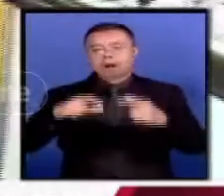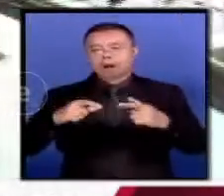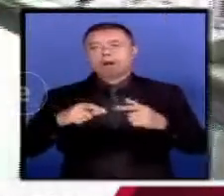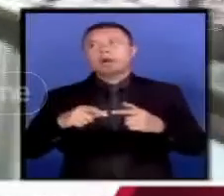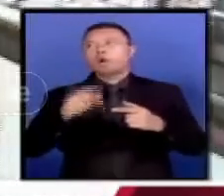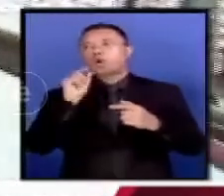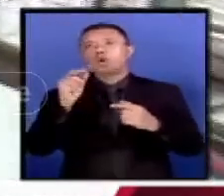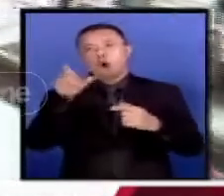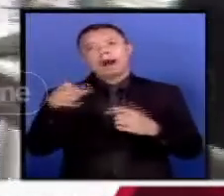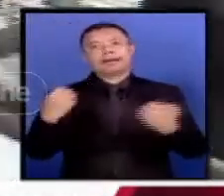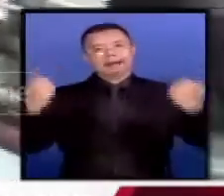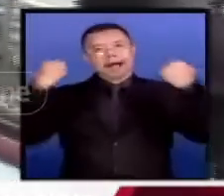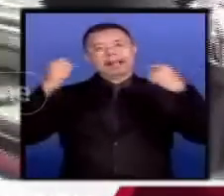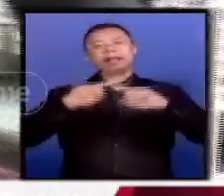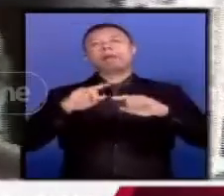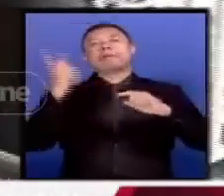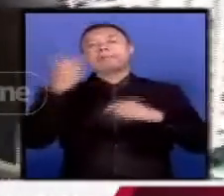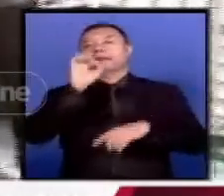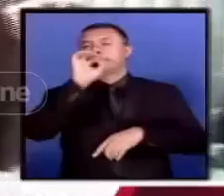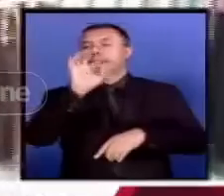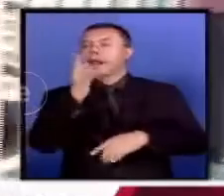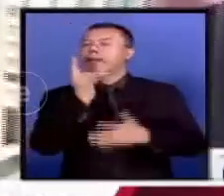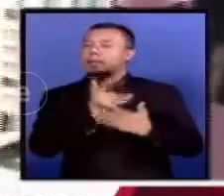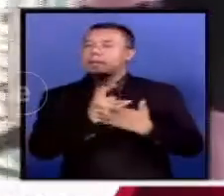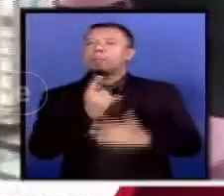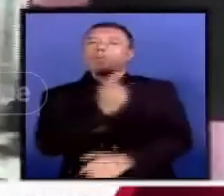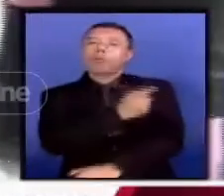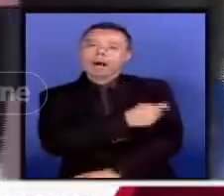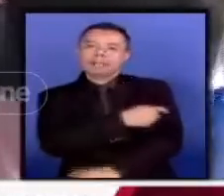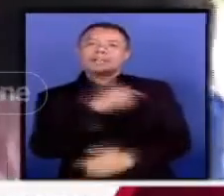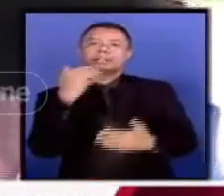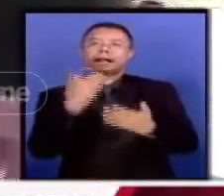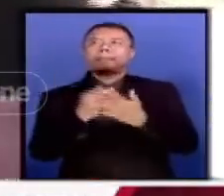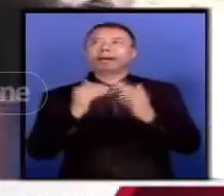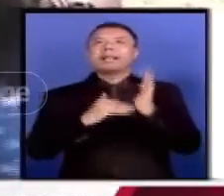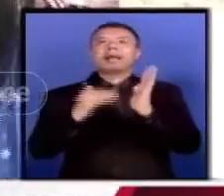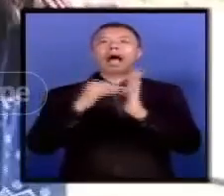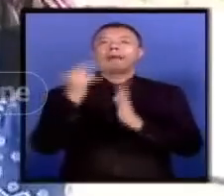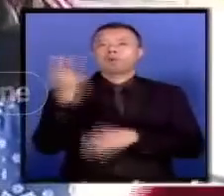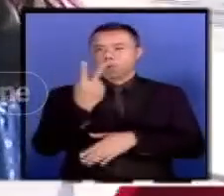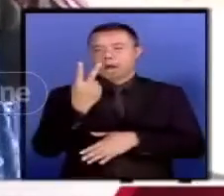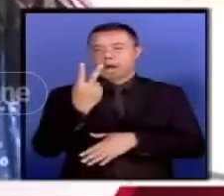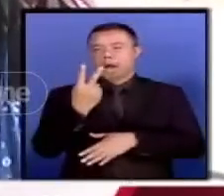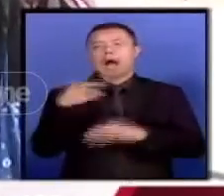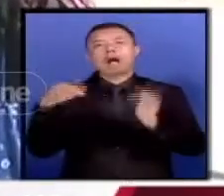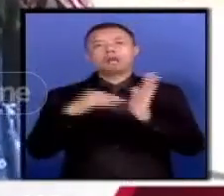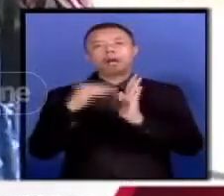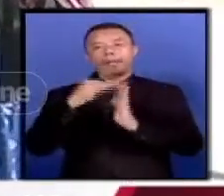sehat, namun pemerintah tetap menganjurkan masyarakat untuk vaksin hingga booster kedua atau vaksin